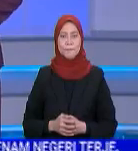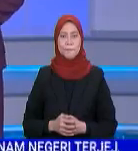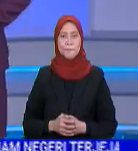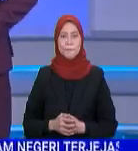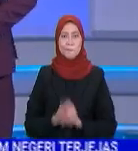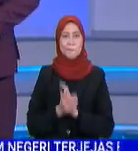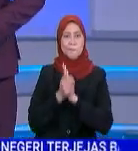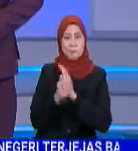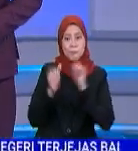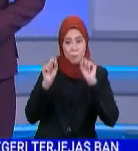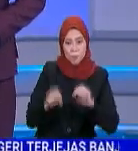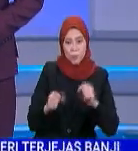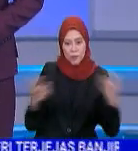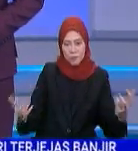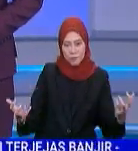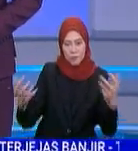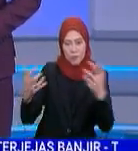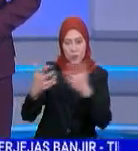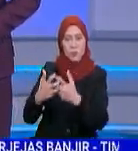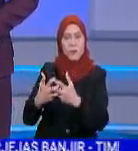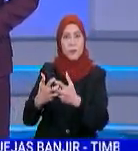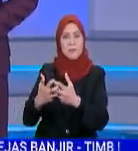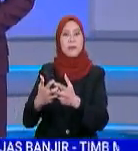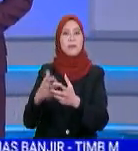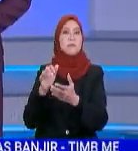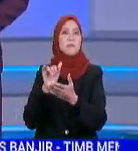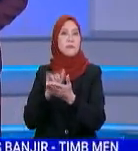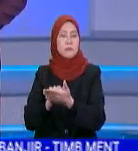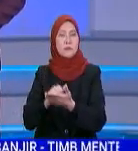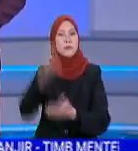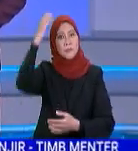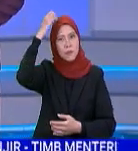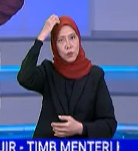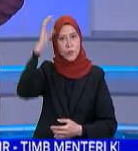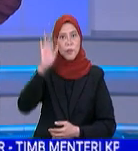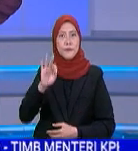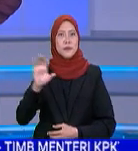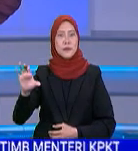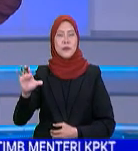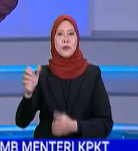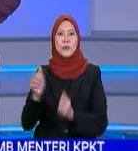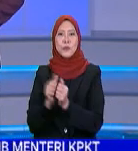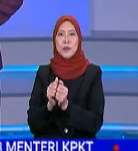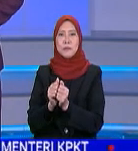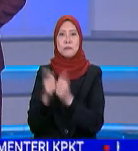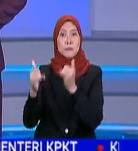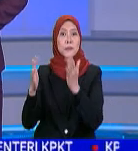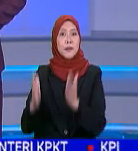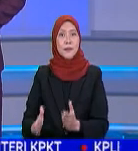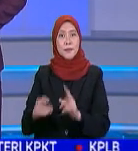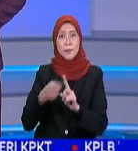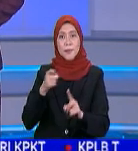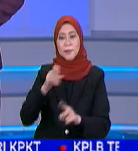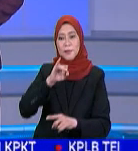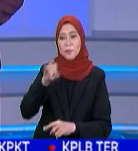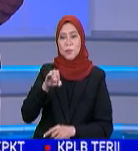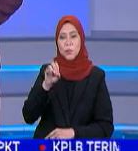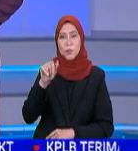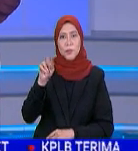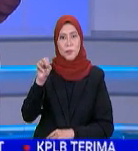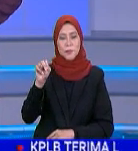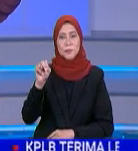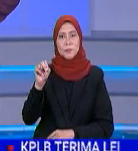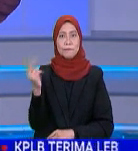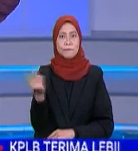Kebolehan menyesuaikan diri dengan segera antara faktor Selangor FC mengikat dua pemain dari Jordan, Bahar Abdul Rahman dan